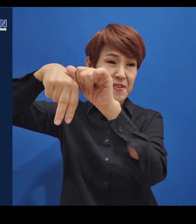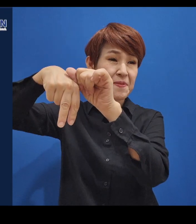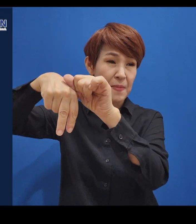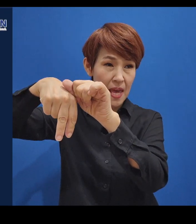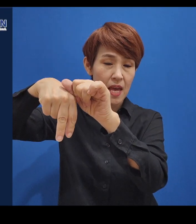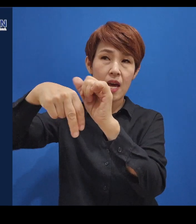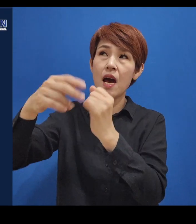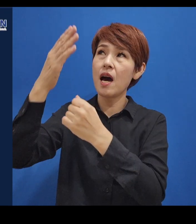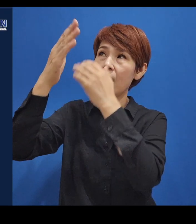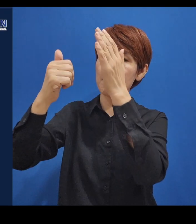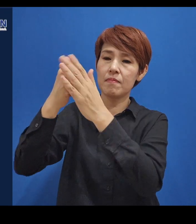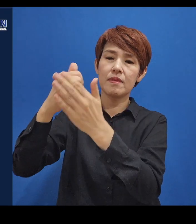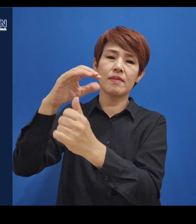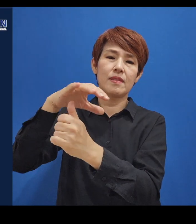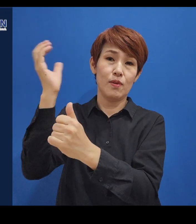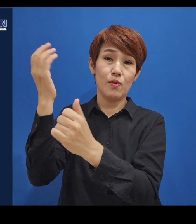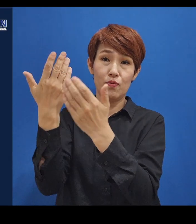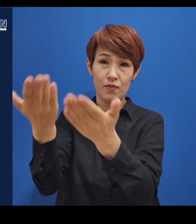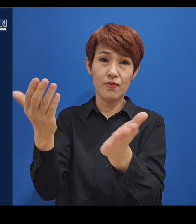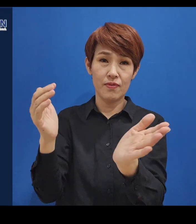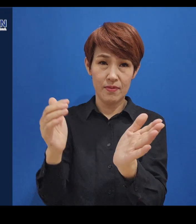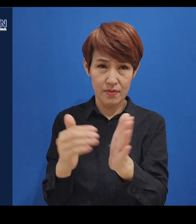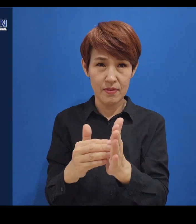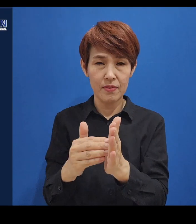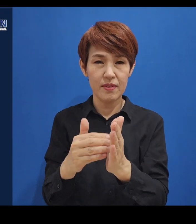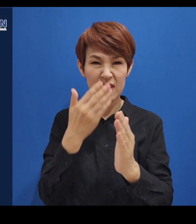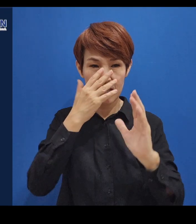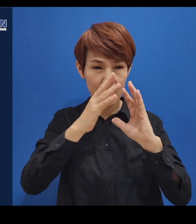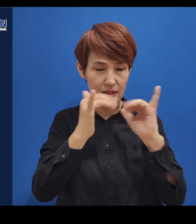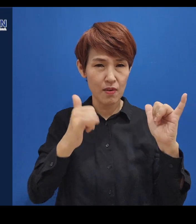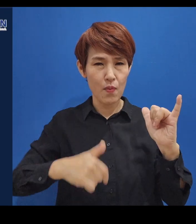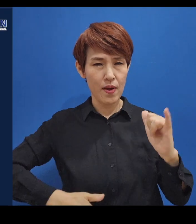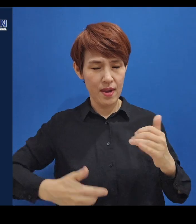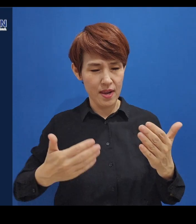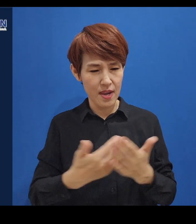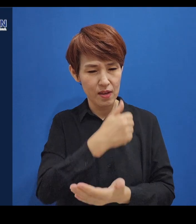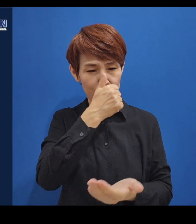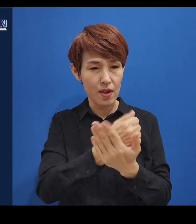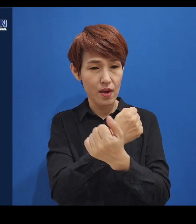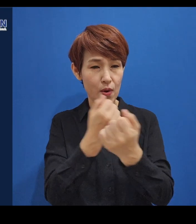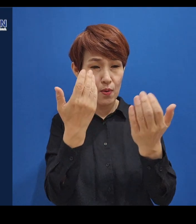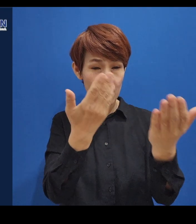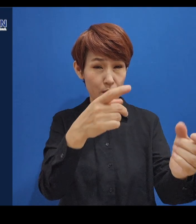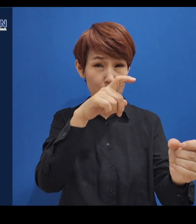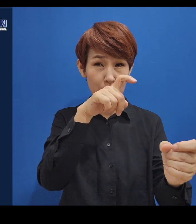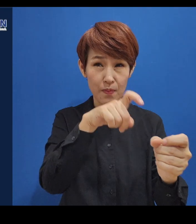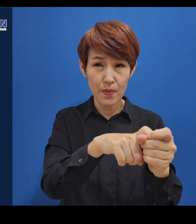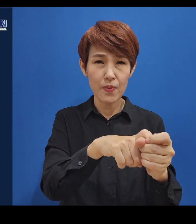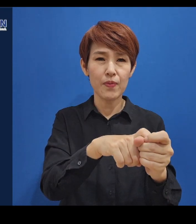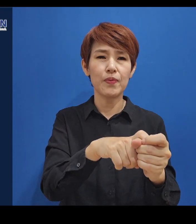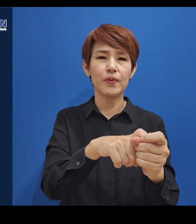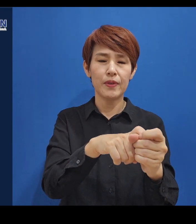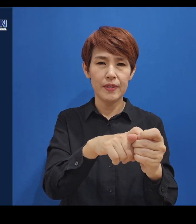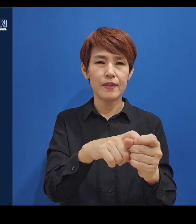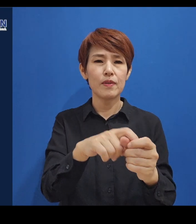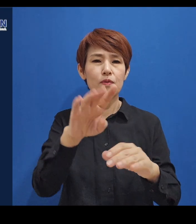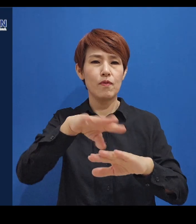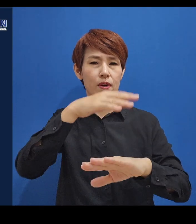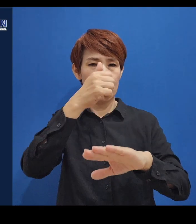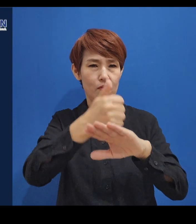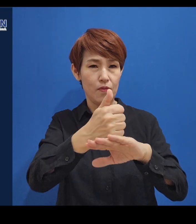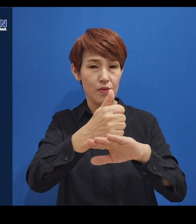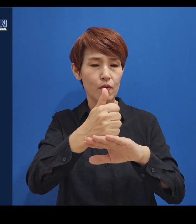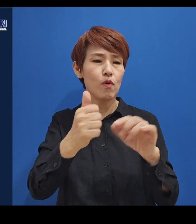살리시고 이스라엘에게 회개함과 죄사함을 주시려고 그를 오른손으로 높이사